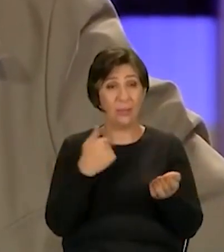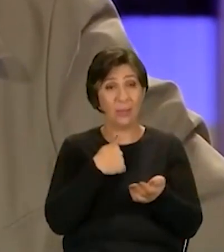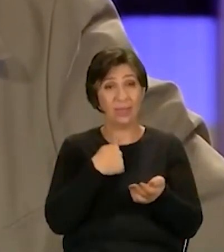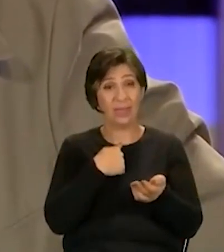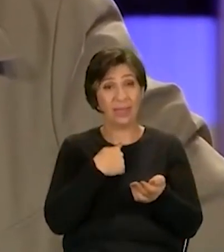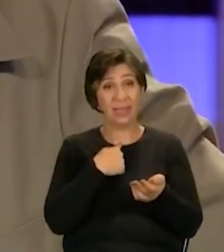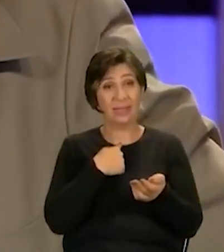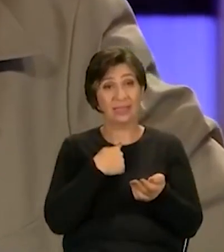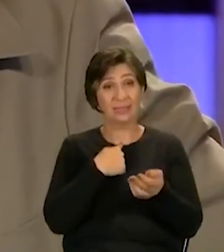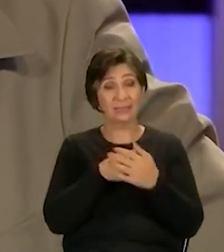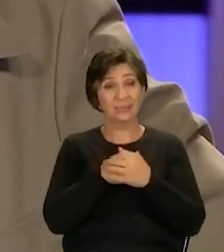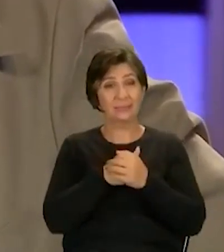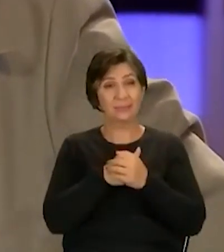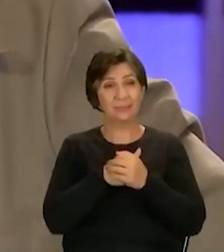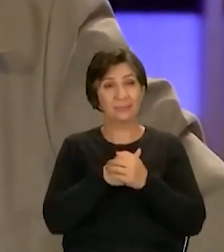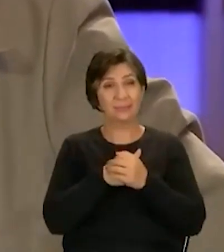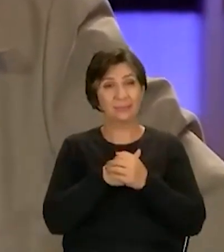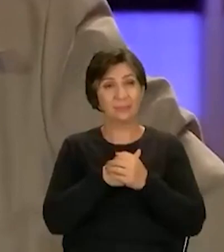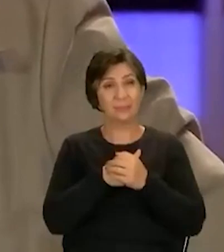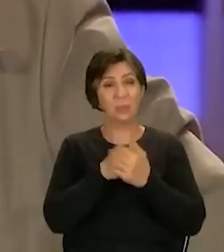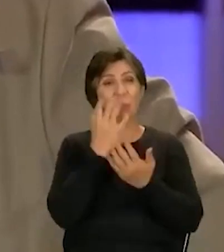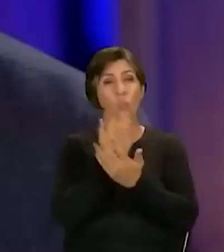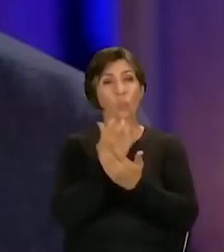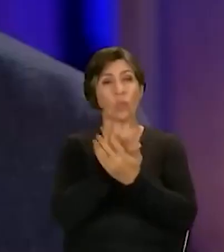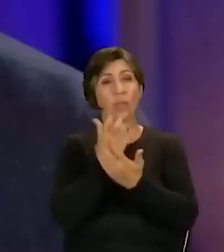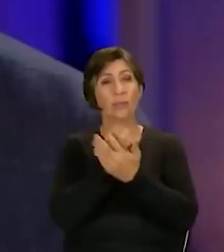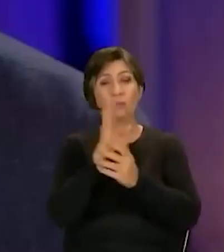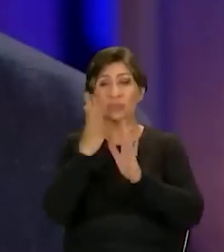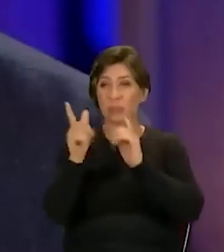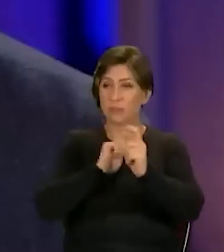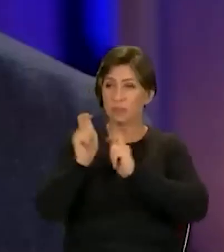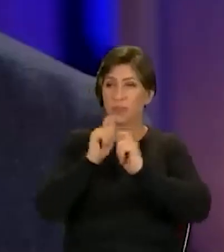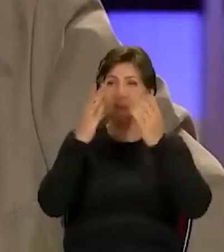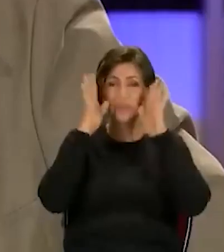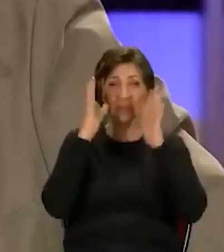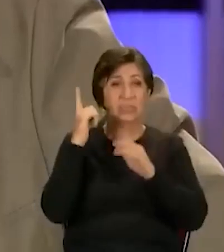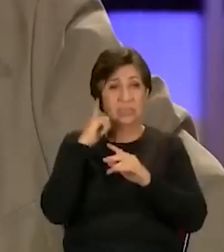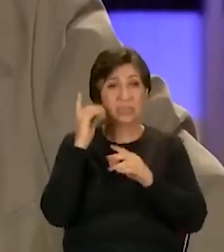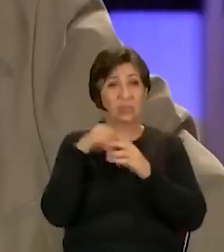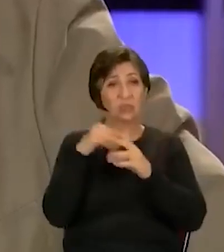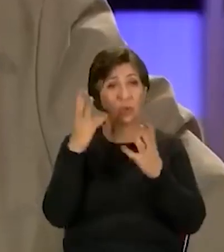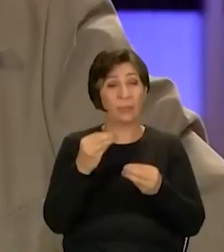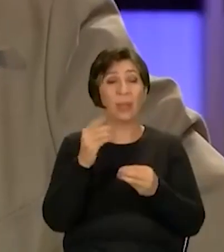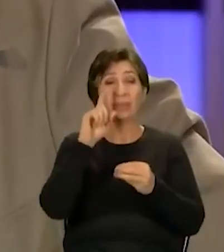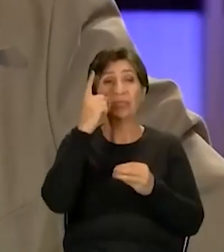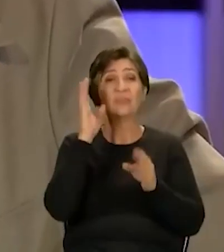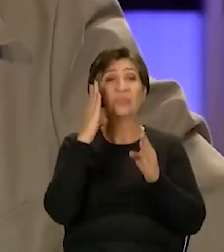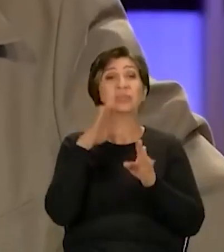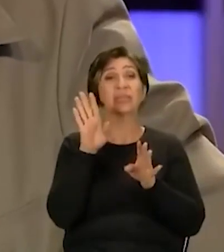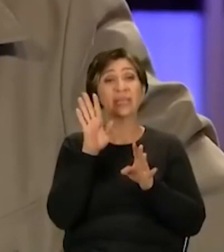bana şey uygulamalarını fazlaca tavsiye edince, bunu da Facebook beni dinlediği için olabilir ama sadece Facebook